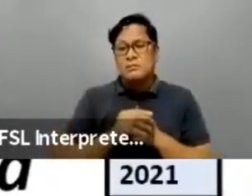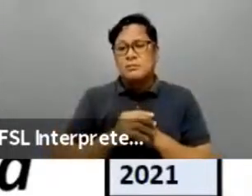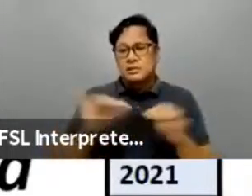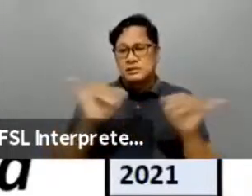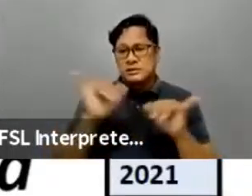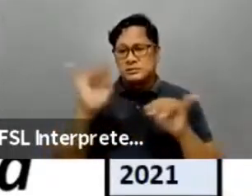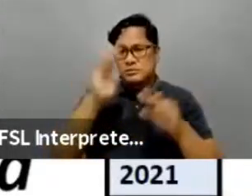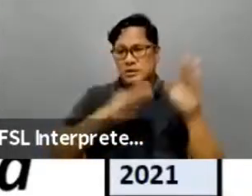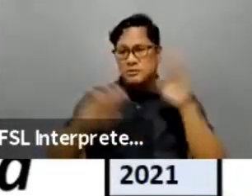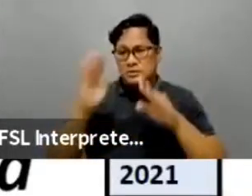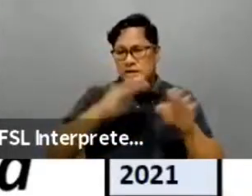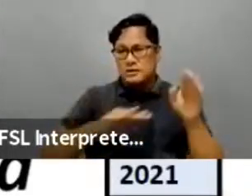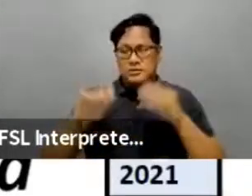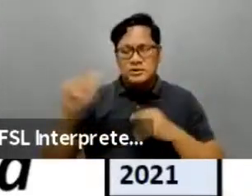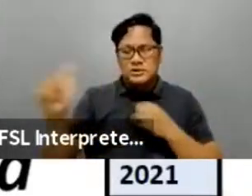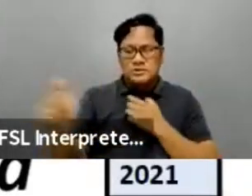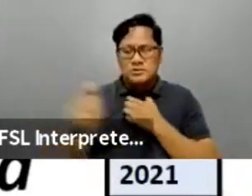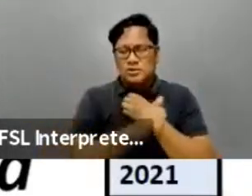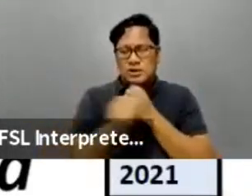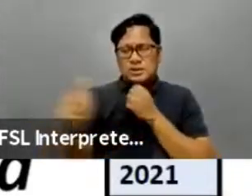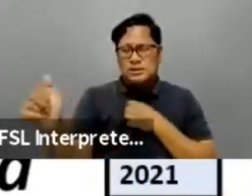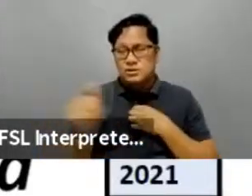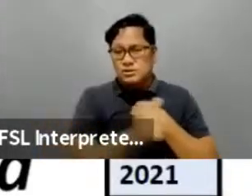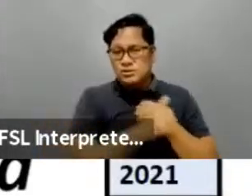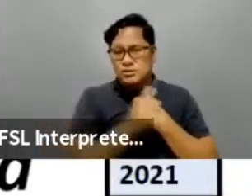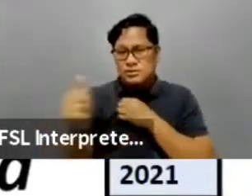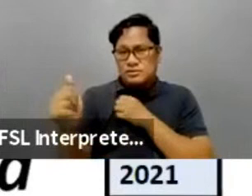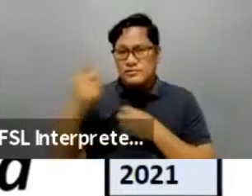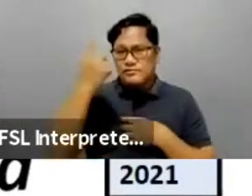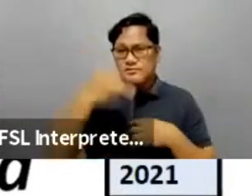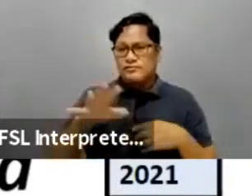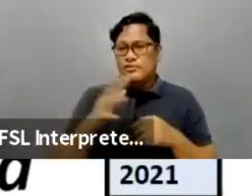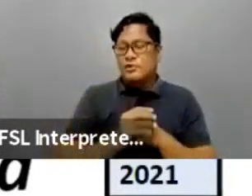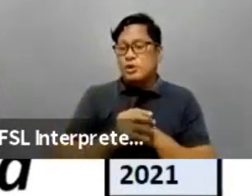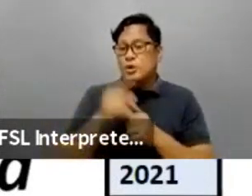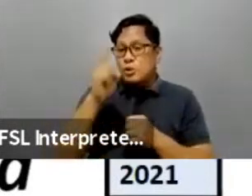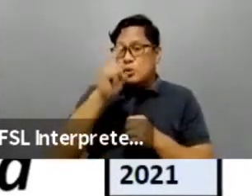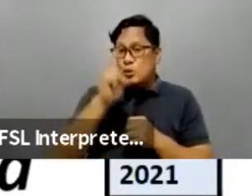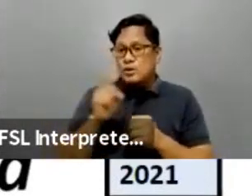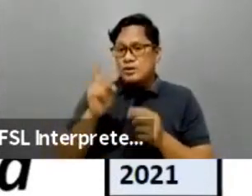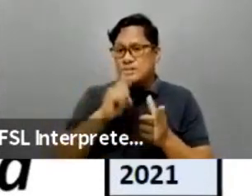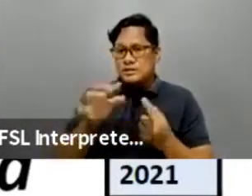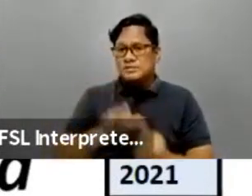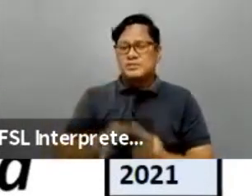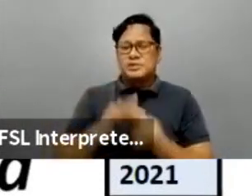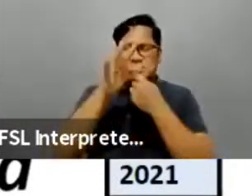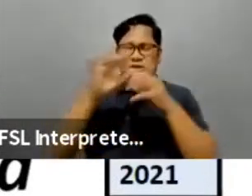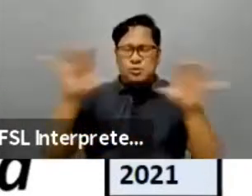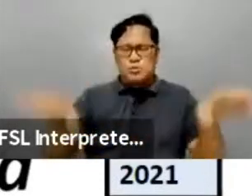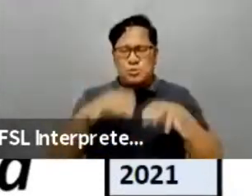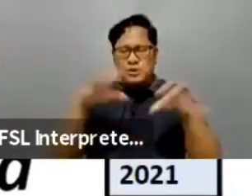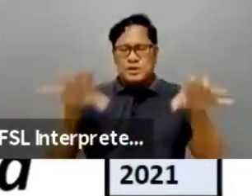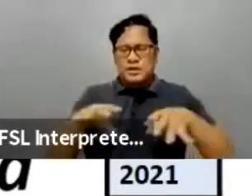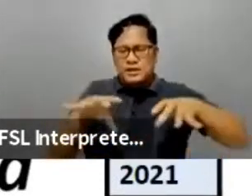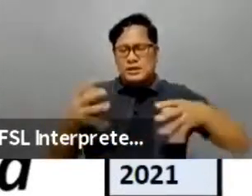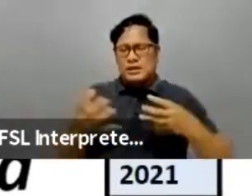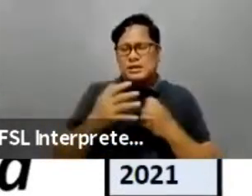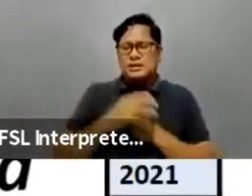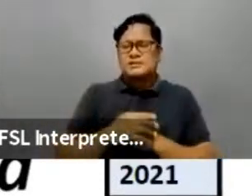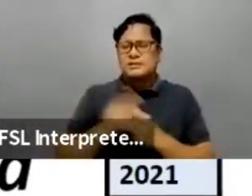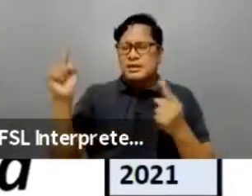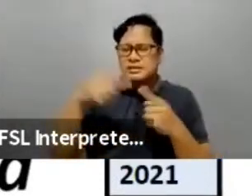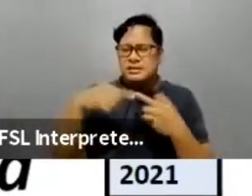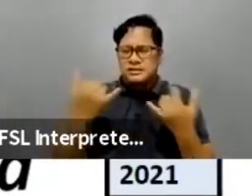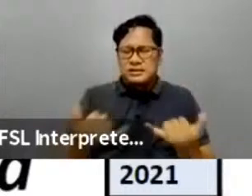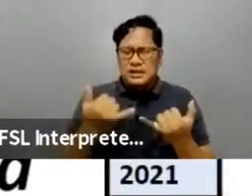natin sa transportasyon para sa mahihirap lalo na at sa working class ay hanggang ngayon